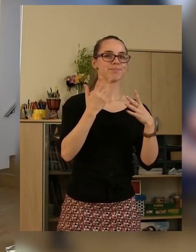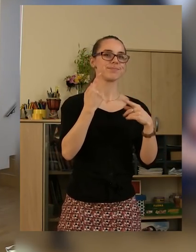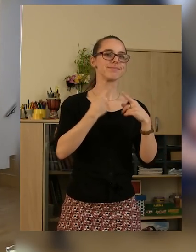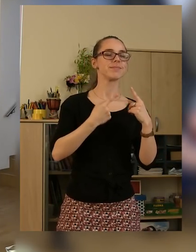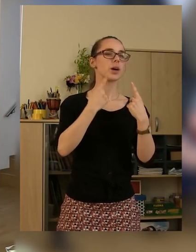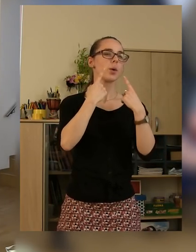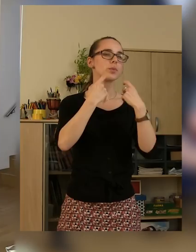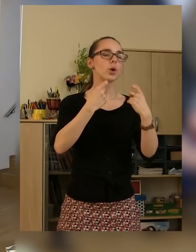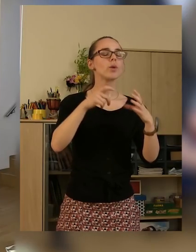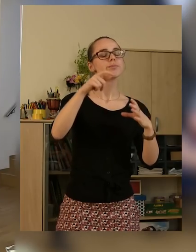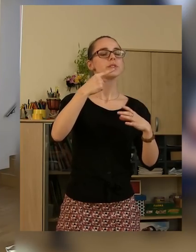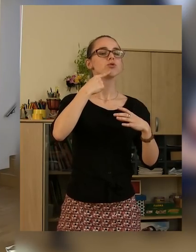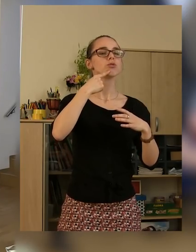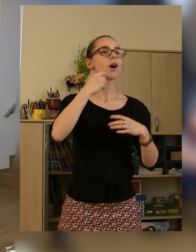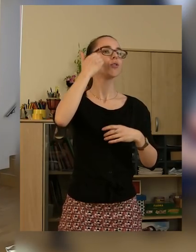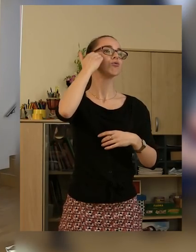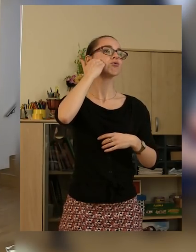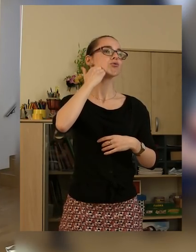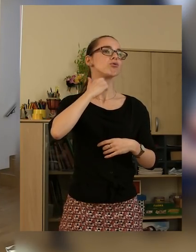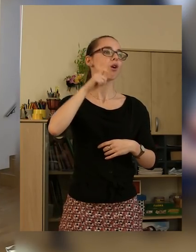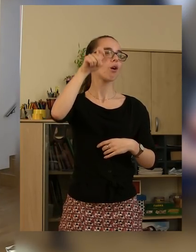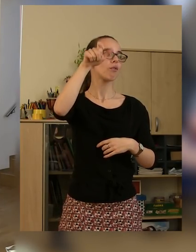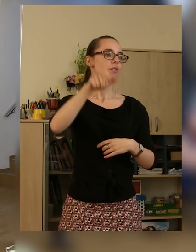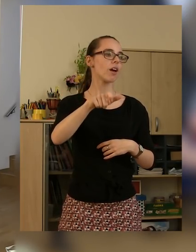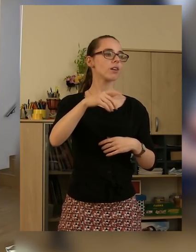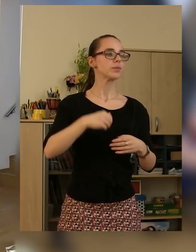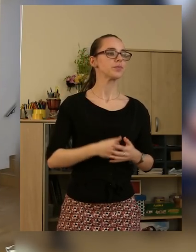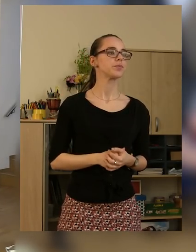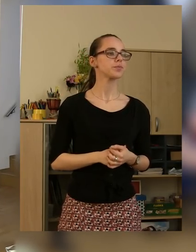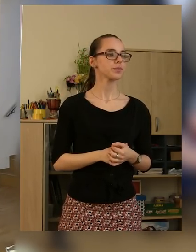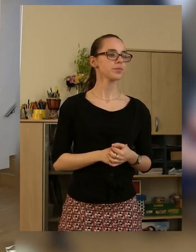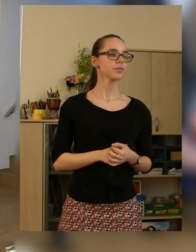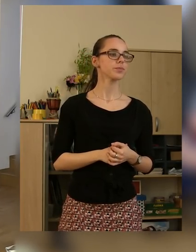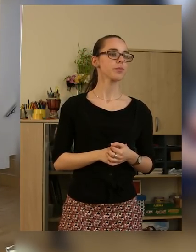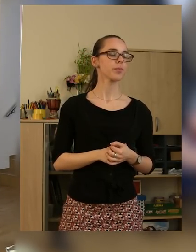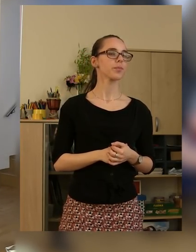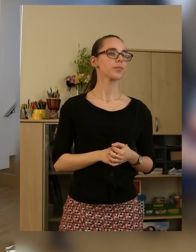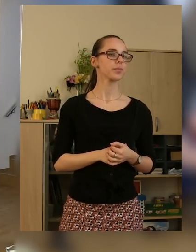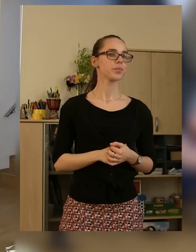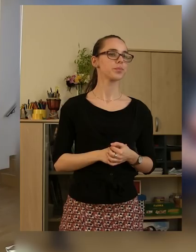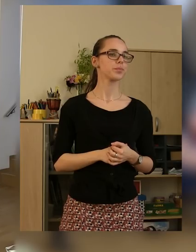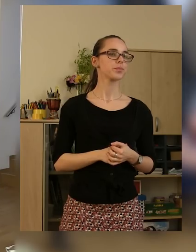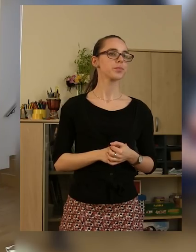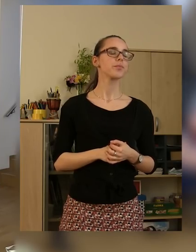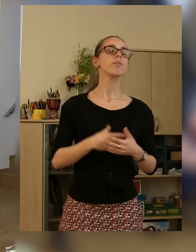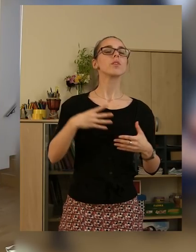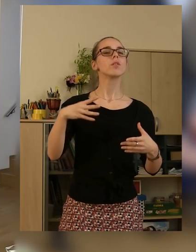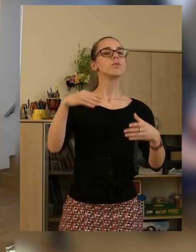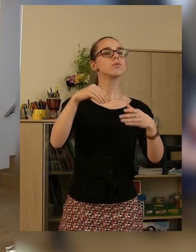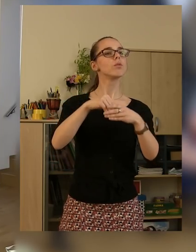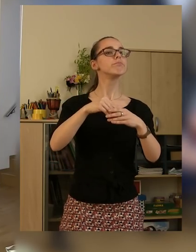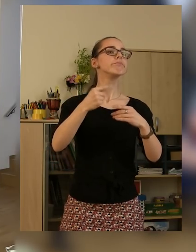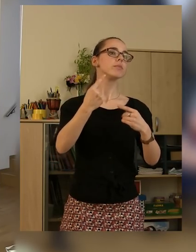psychologická vlastně diagnóza, říká se tomu nepochopený genius. Je to ten člověk, který je pro